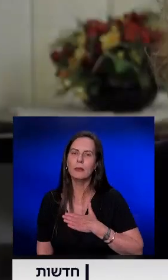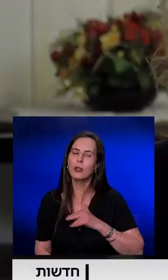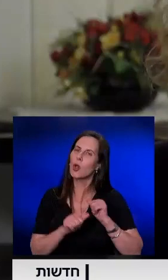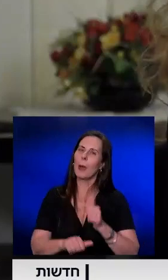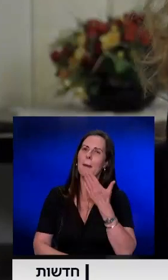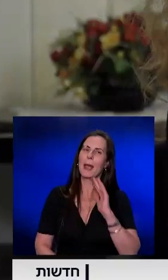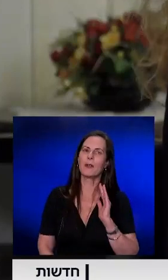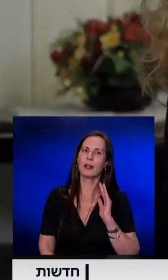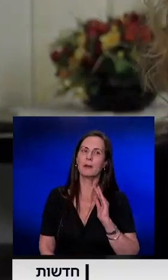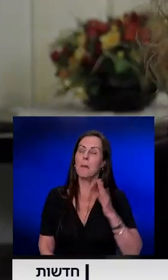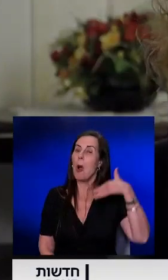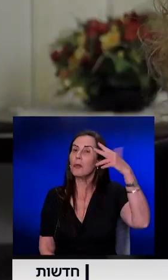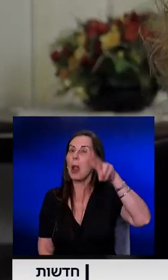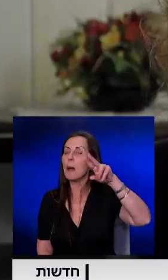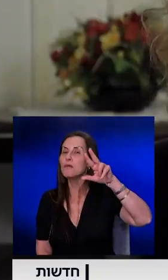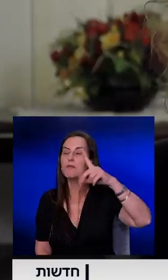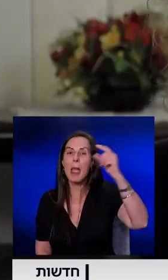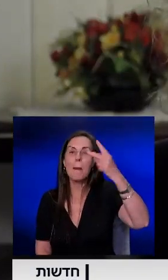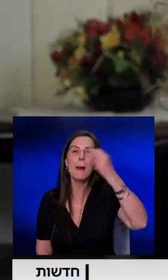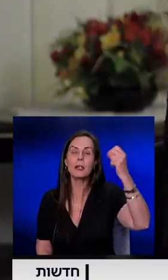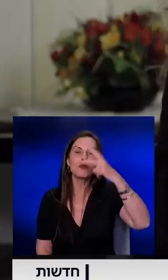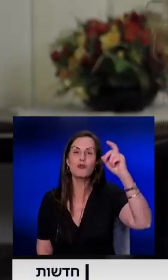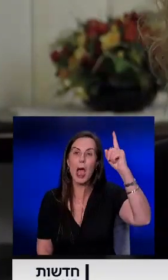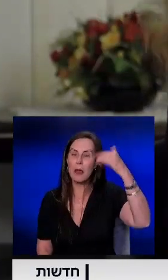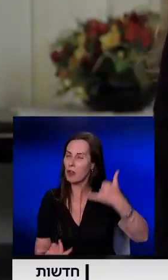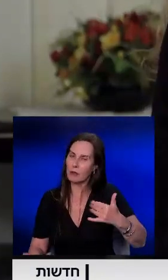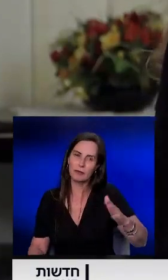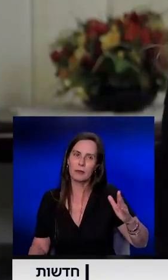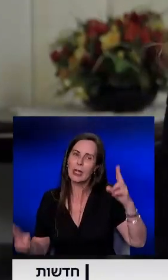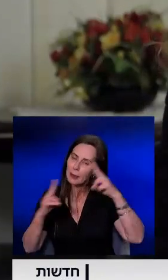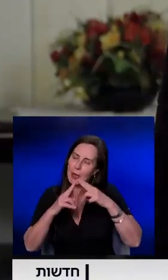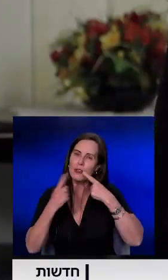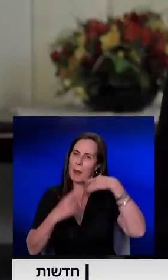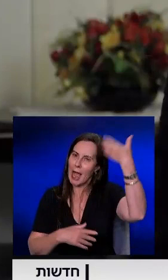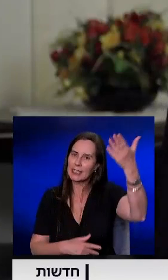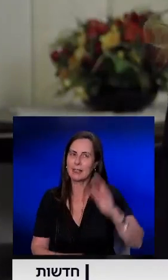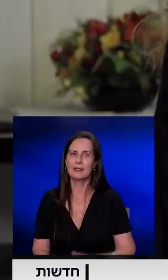העברית. מה יהיה בעוד 100, 200, 300 שנה מעכשיו? ניפגש, דבר שוב.